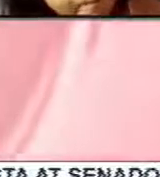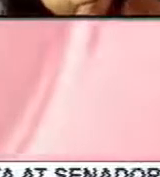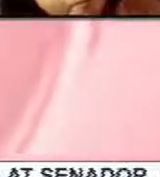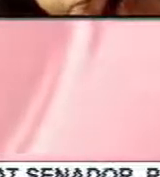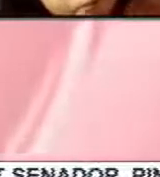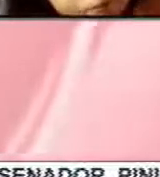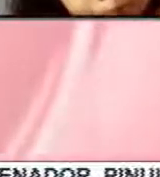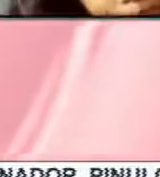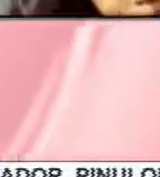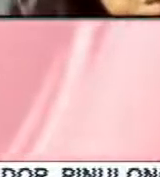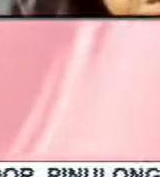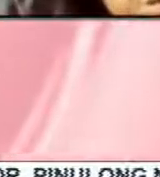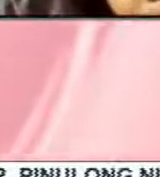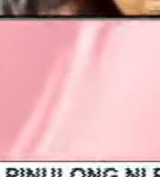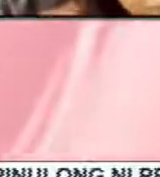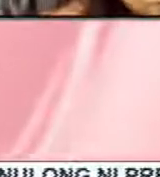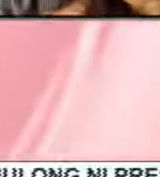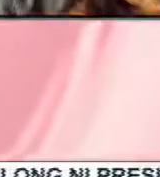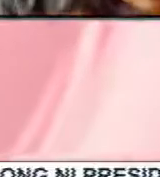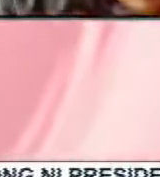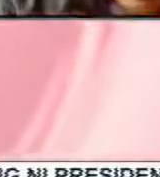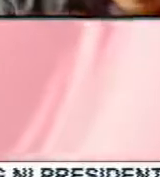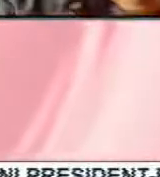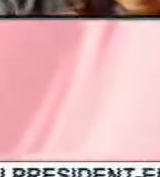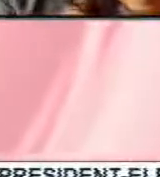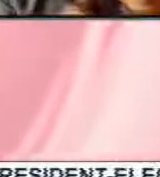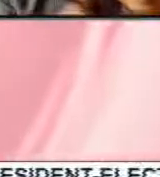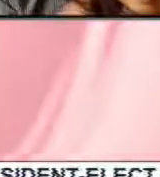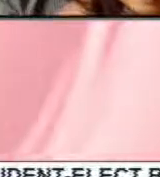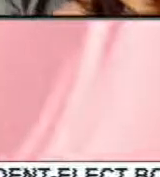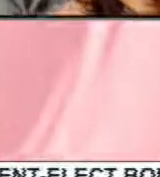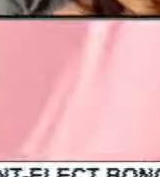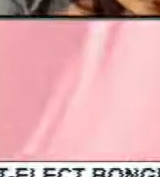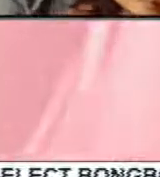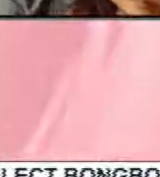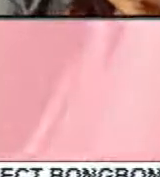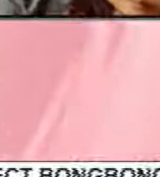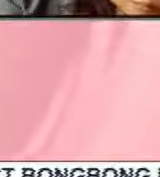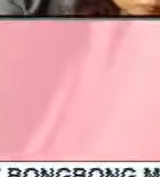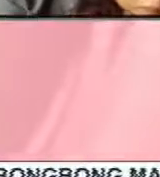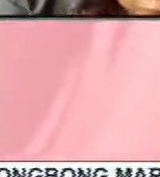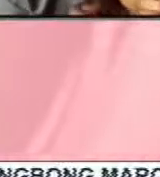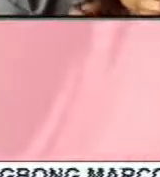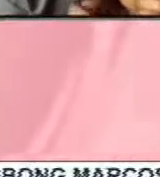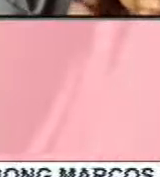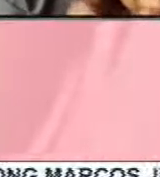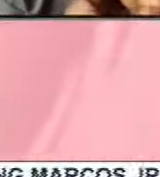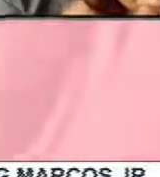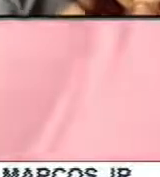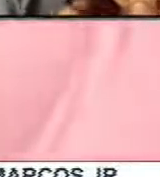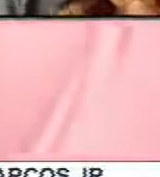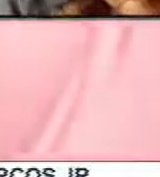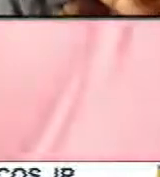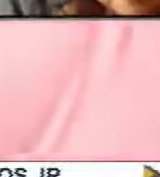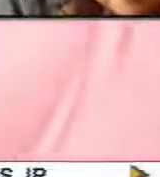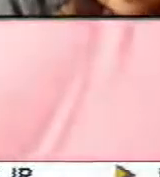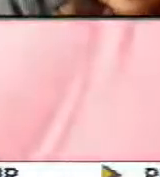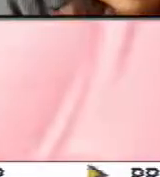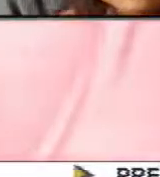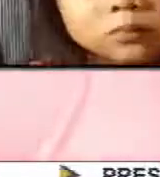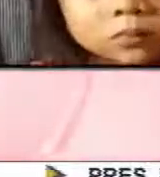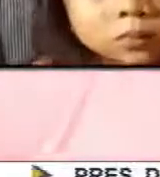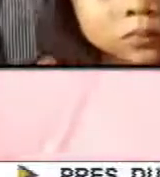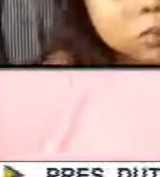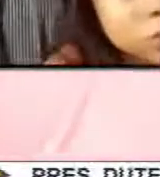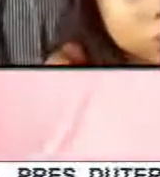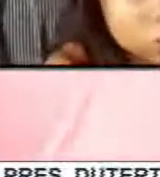magkasama ulit po may paahon. Ayun, matagal ko pong ginawa yung maglako ng balot. Ay, nanay,